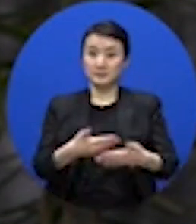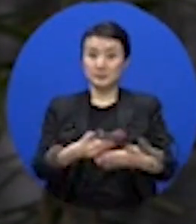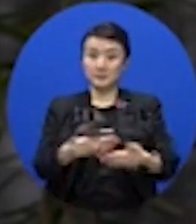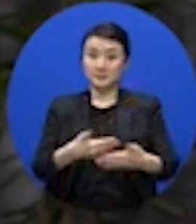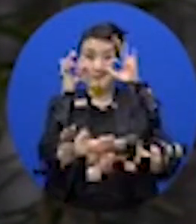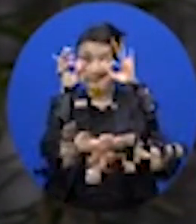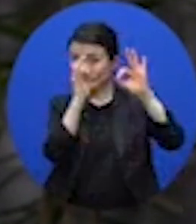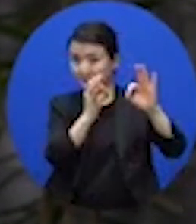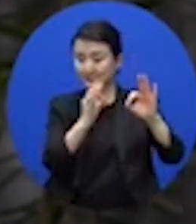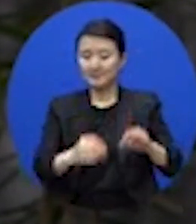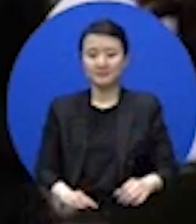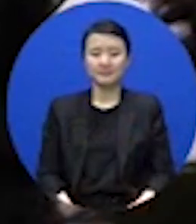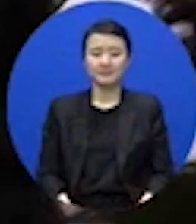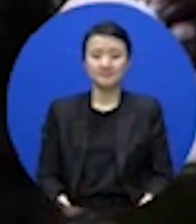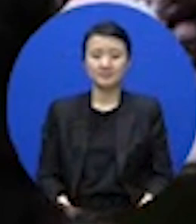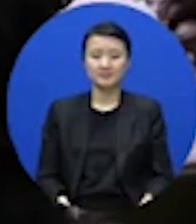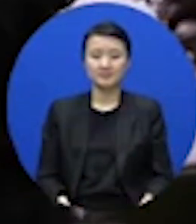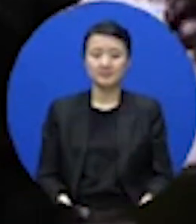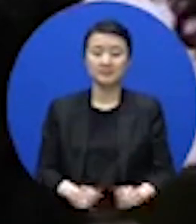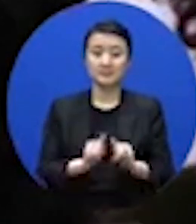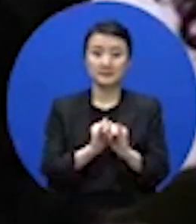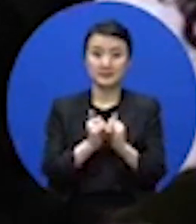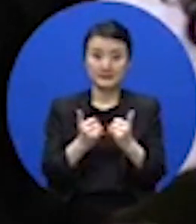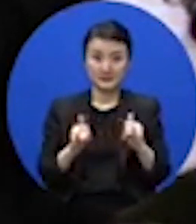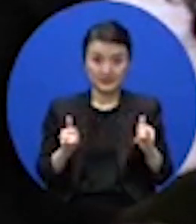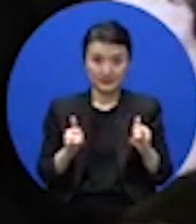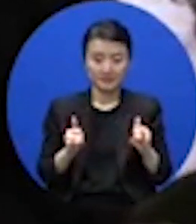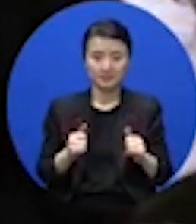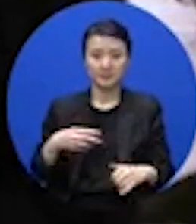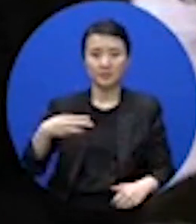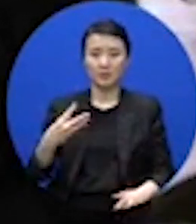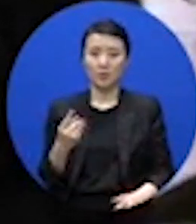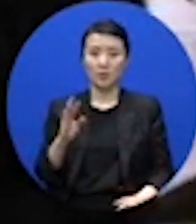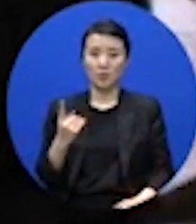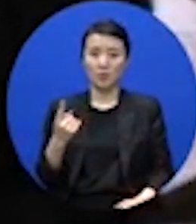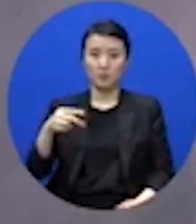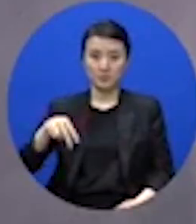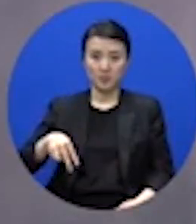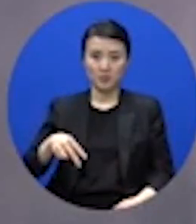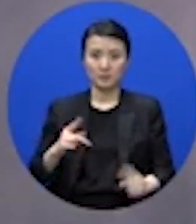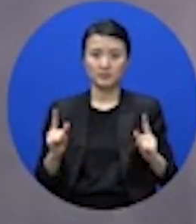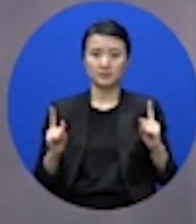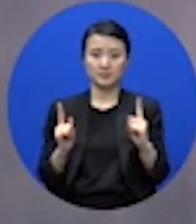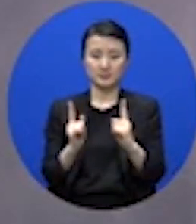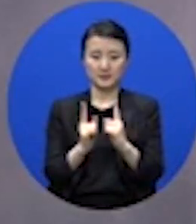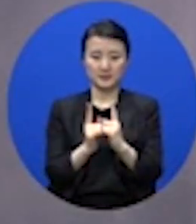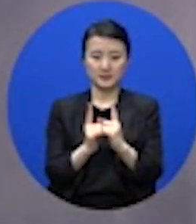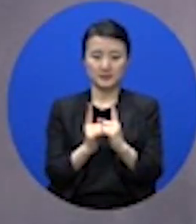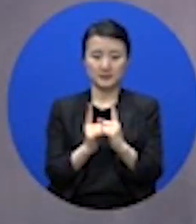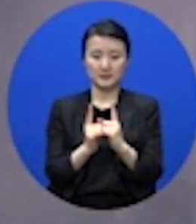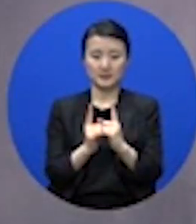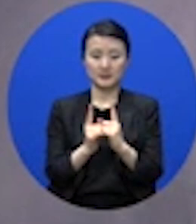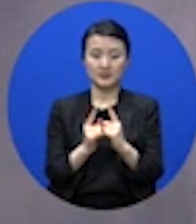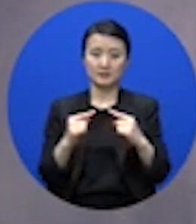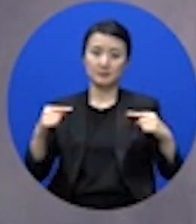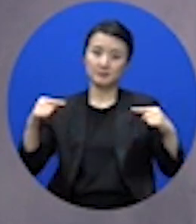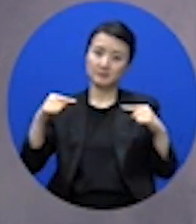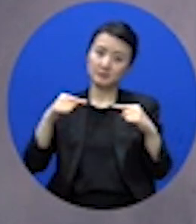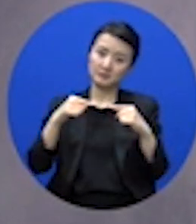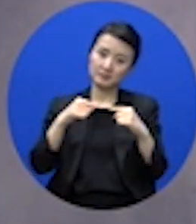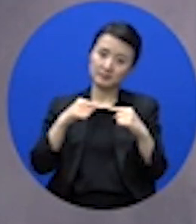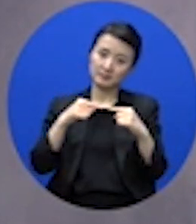보시죠. 자, 삶과 로봇이 만나는 이런 공감하고